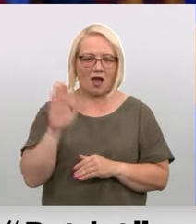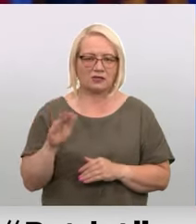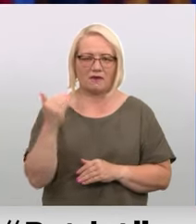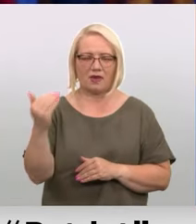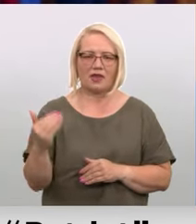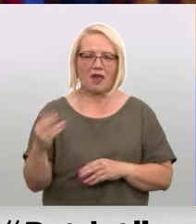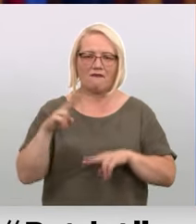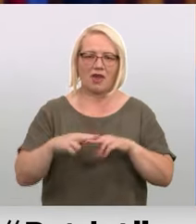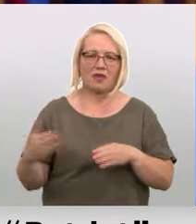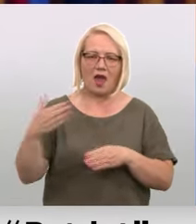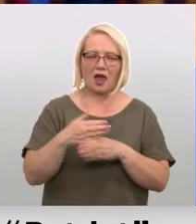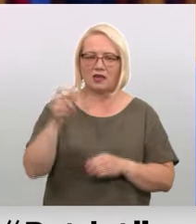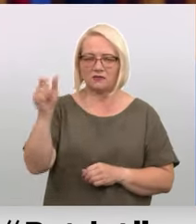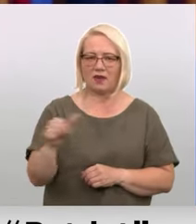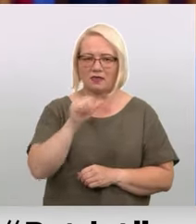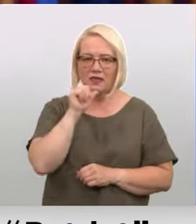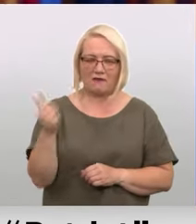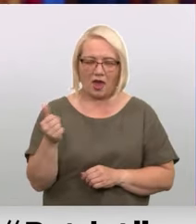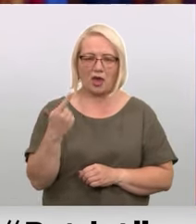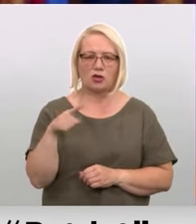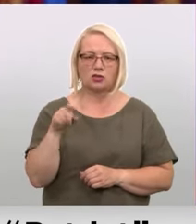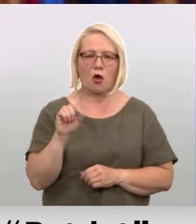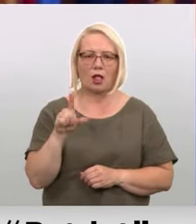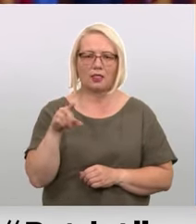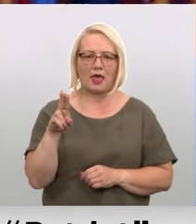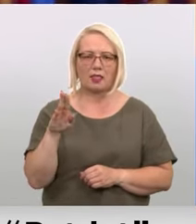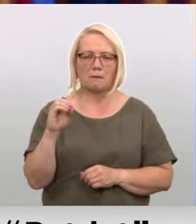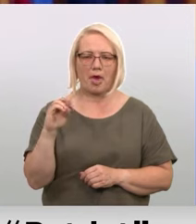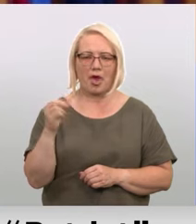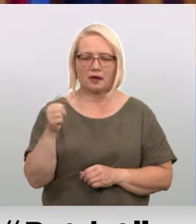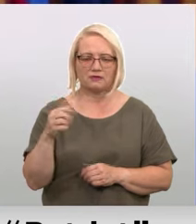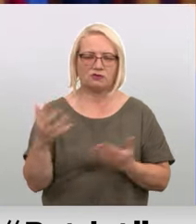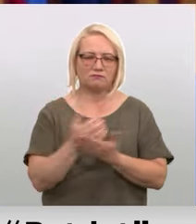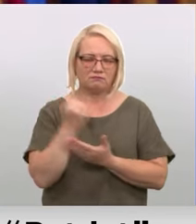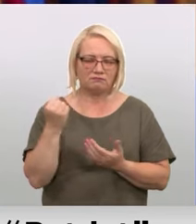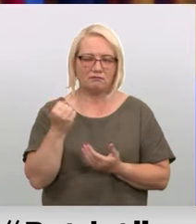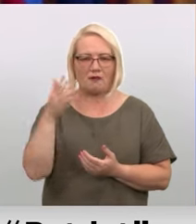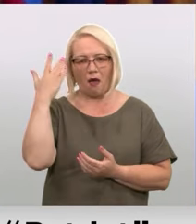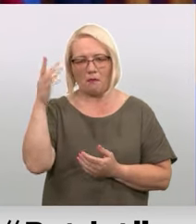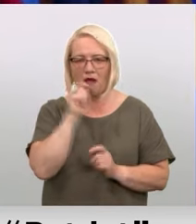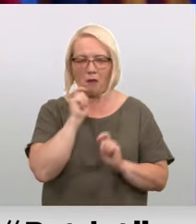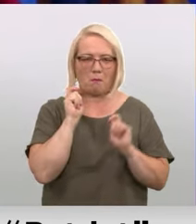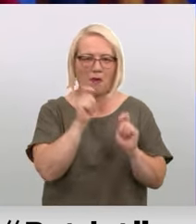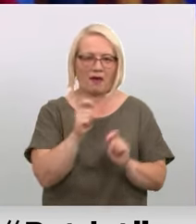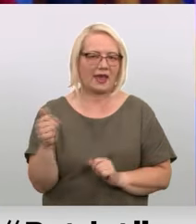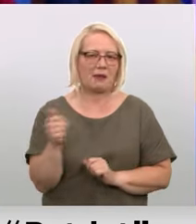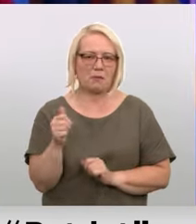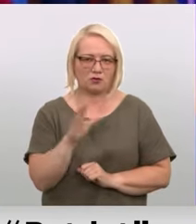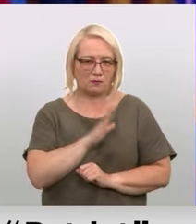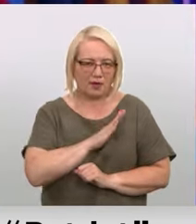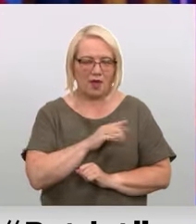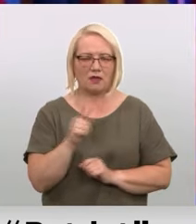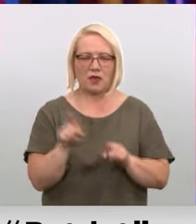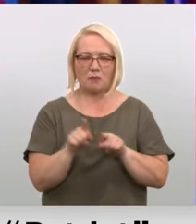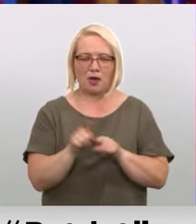atrast aizvietotāju, proti Jens Stoltenbergs, viņš tika pie īpaša ASV apbalvojuma. Tas notika tieši tajā pašā